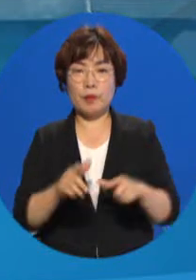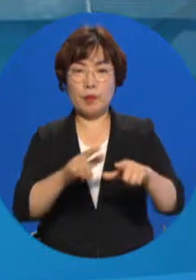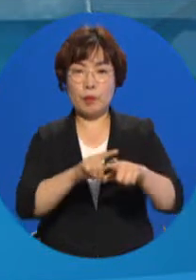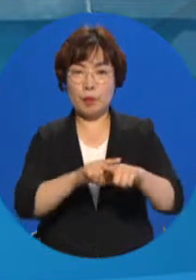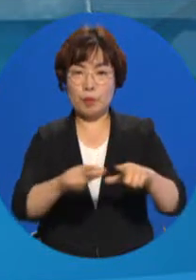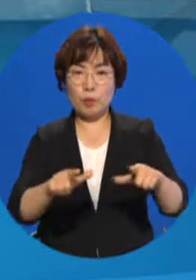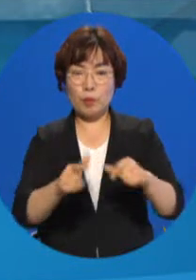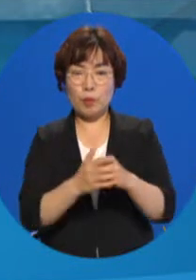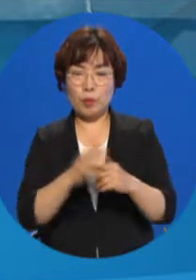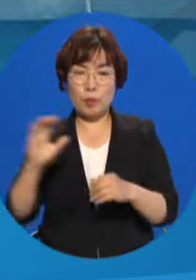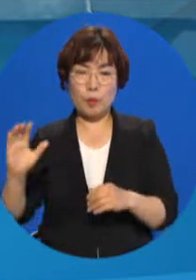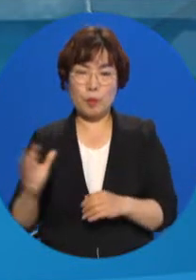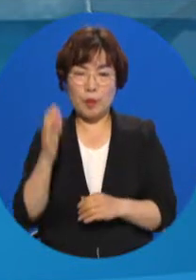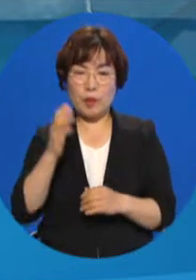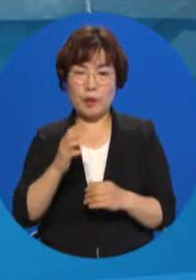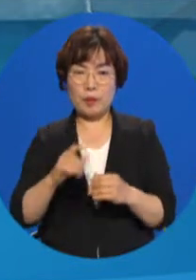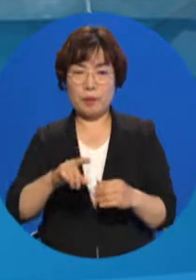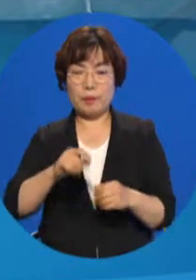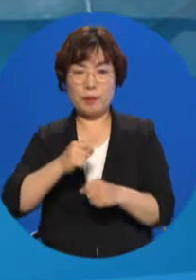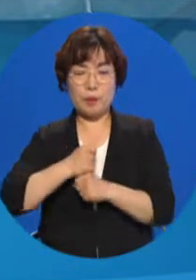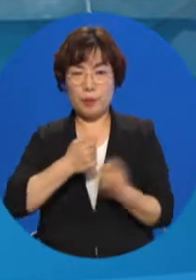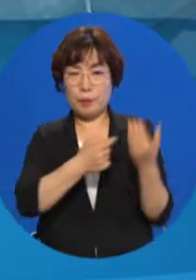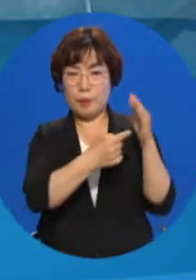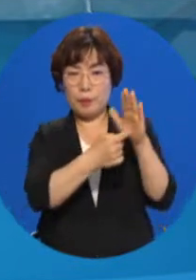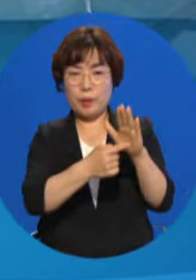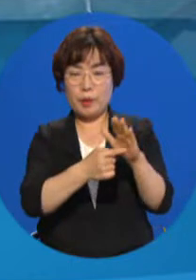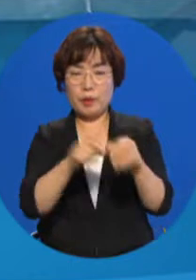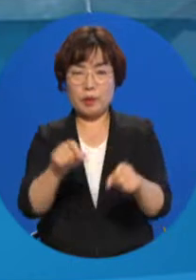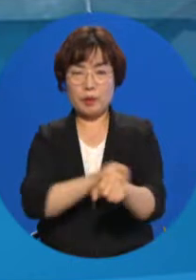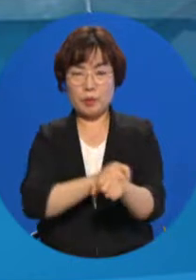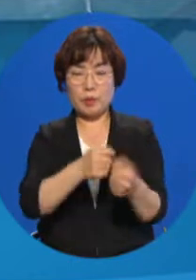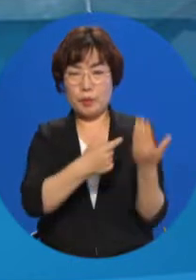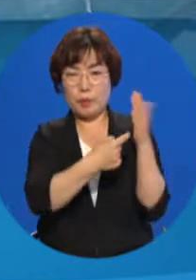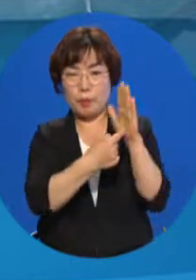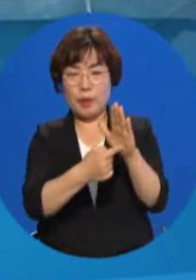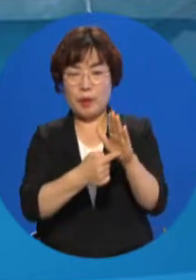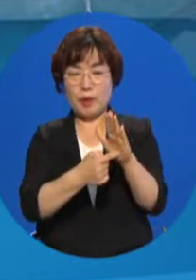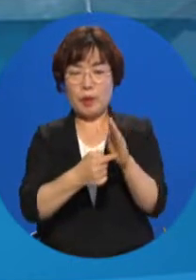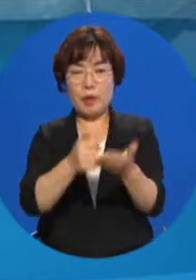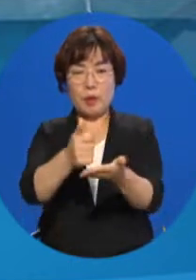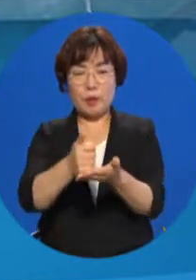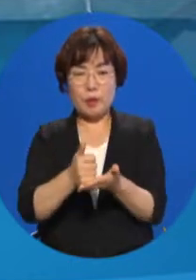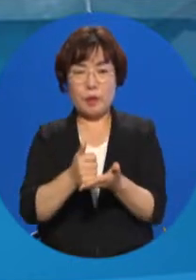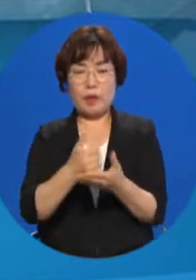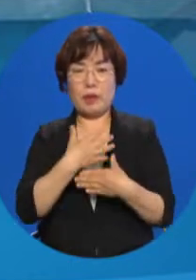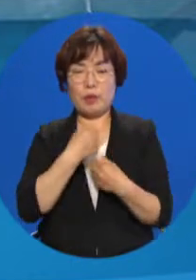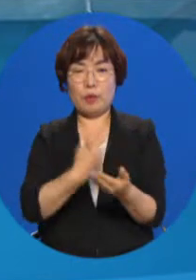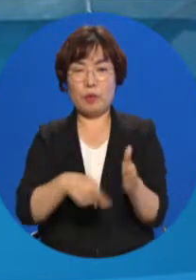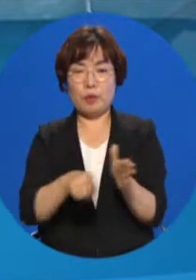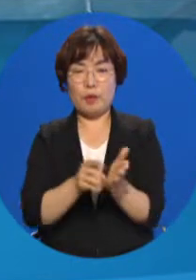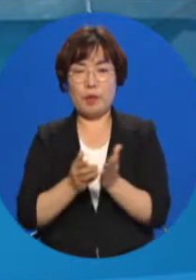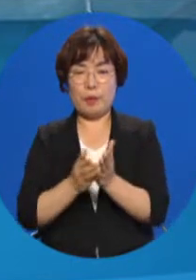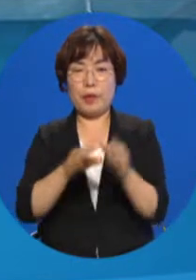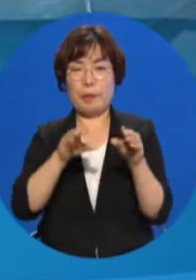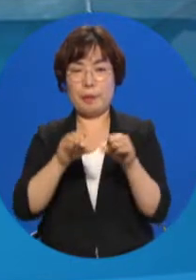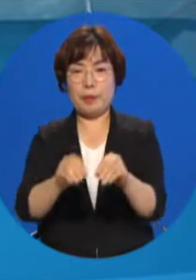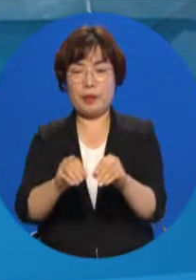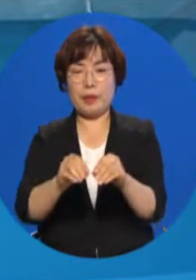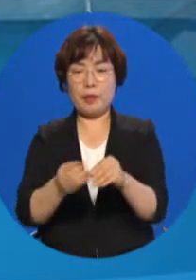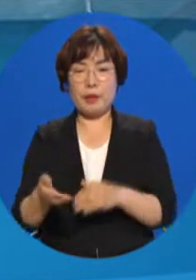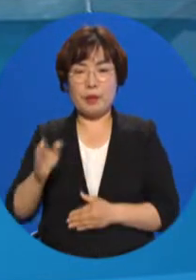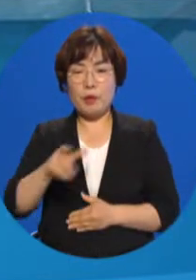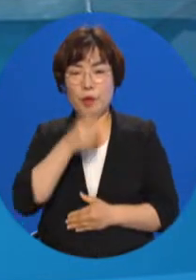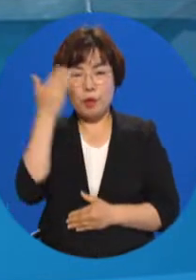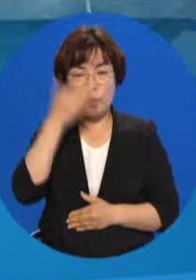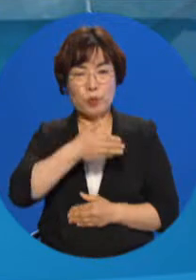일반적으로 풍랑주의보나 태풍주의보 등 기상특보가 내려져야 승객 안전을 위해 여객선 운항이 중단됩니다. 하지만